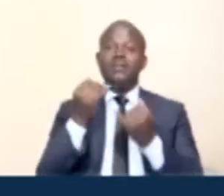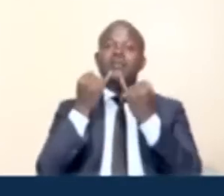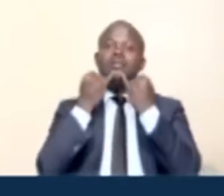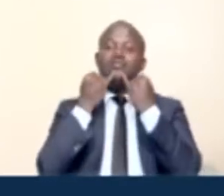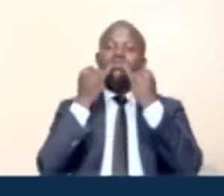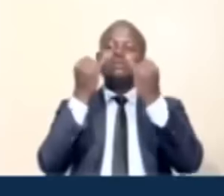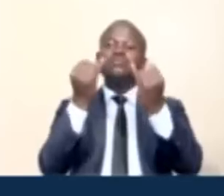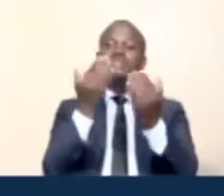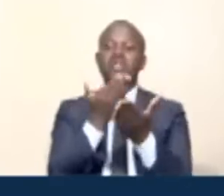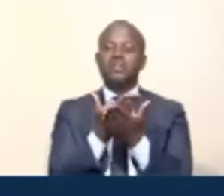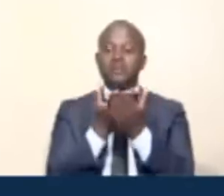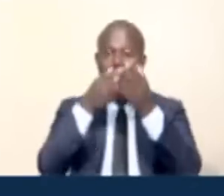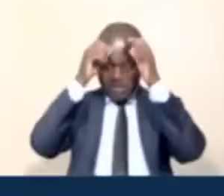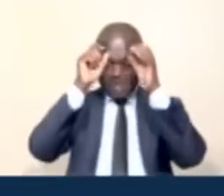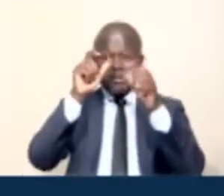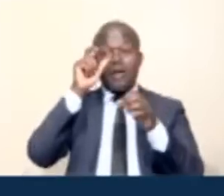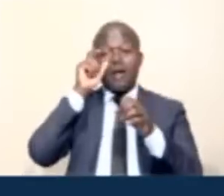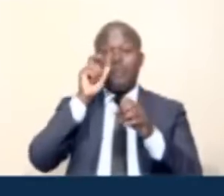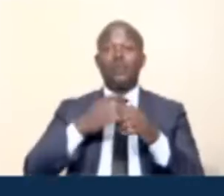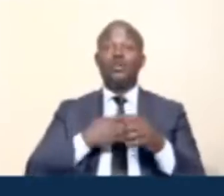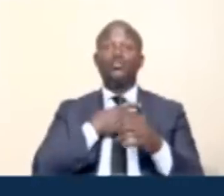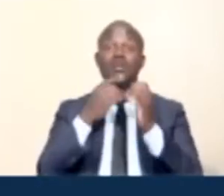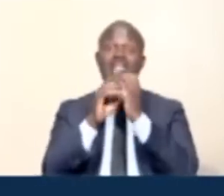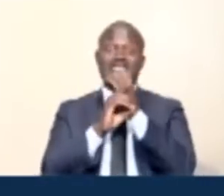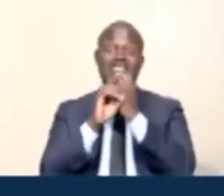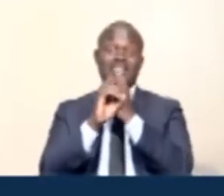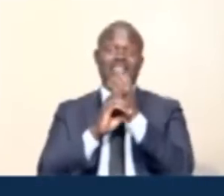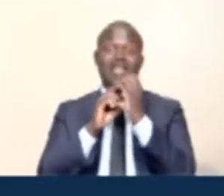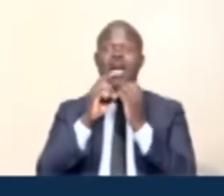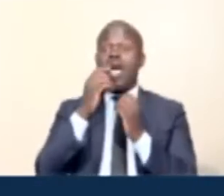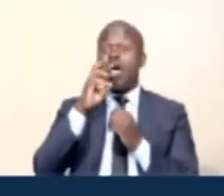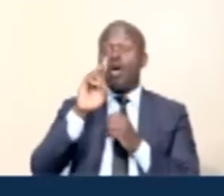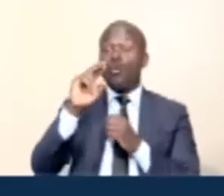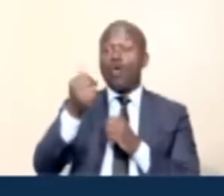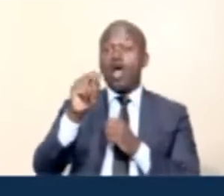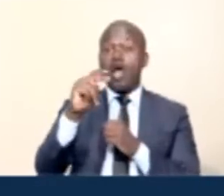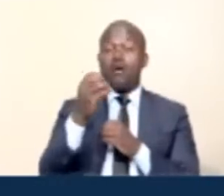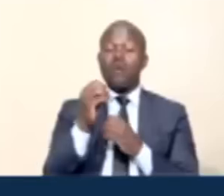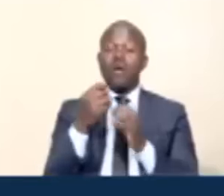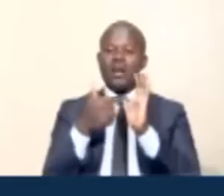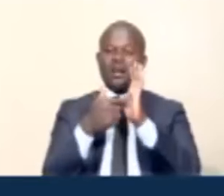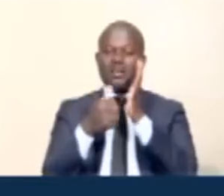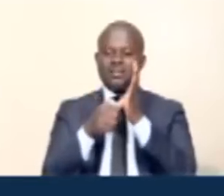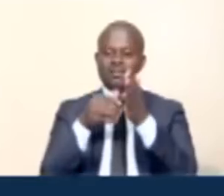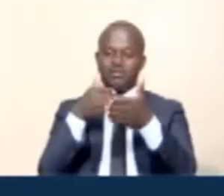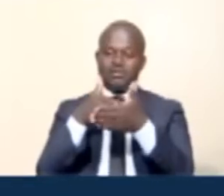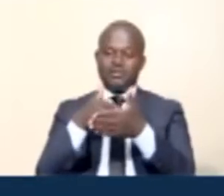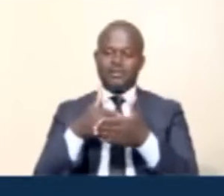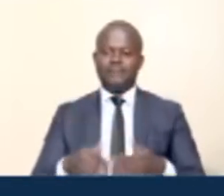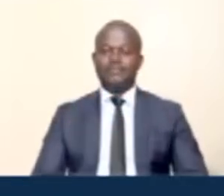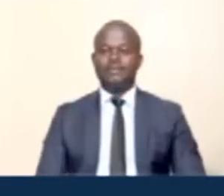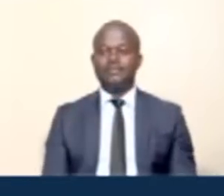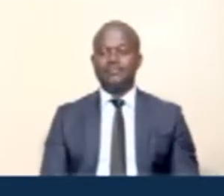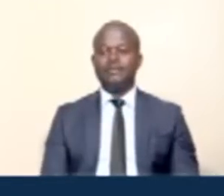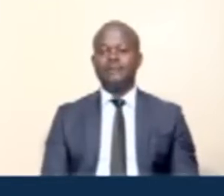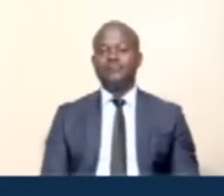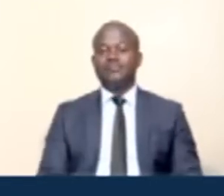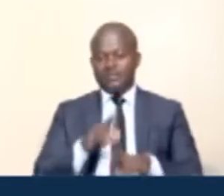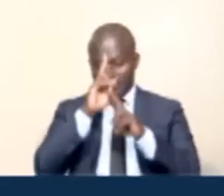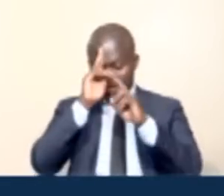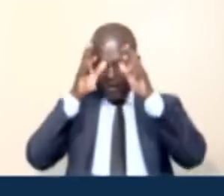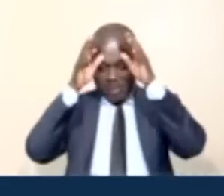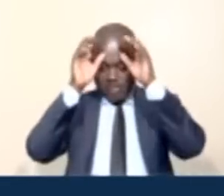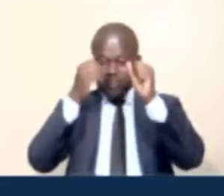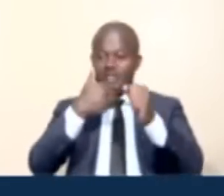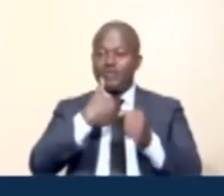wasuye akarere ka Ruhango. Bimwe mu bibazo avuga ko ngo bigoye cyane abakora uyu mwuga. Dufite ikibazo cya assurance ihenze